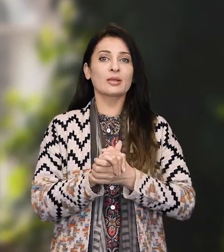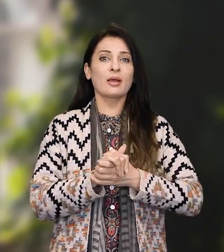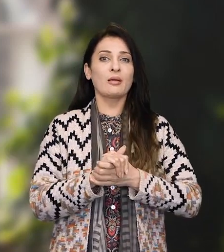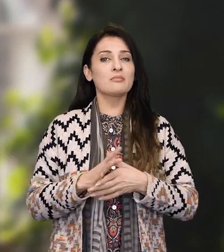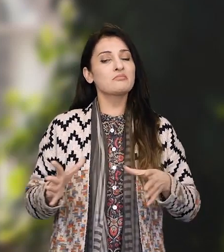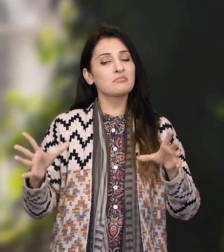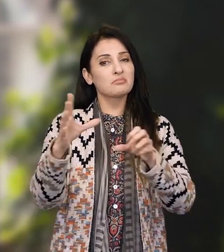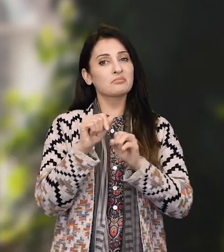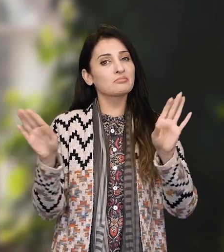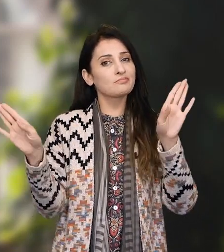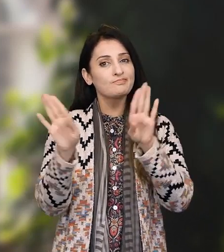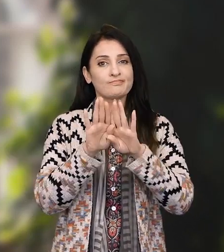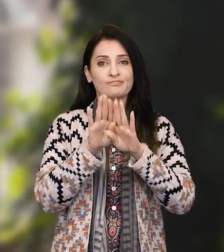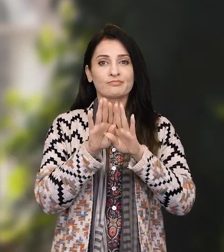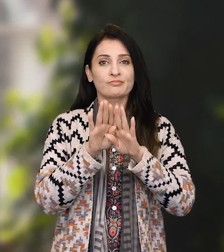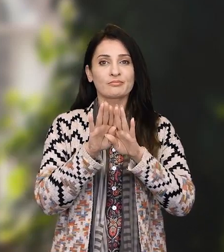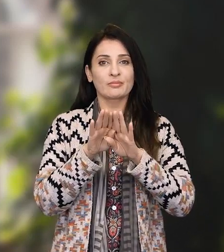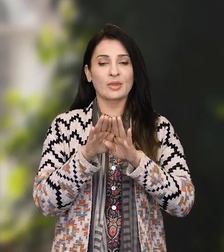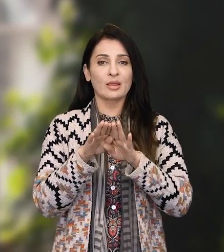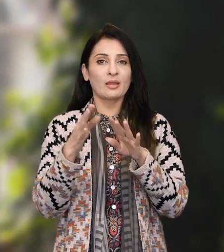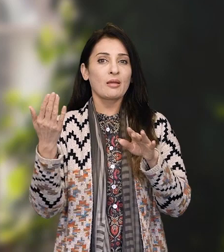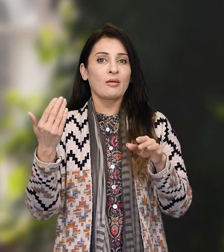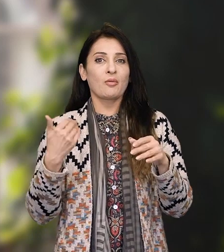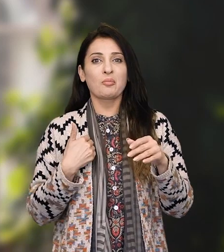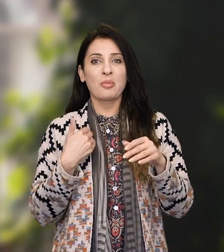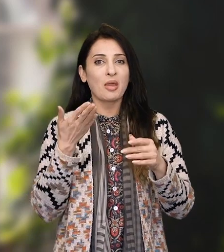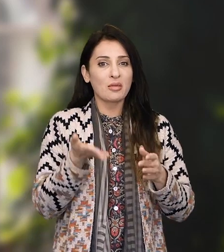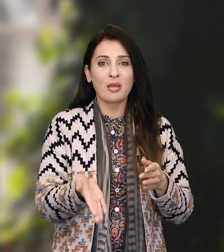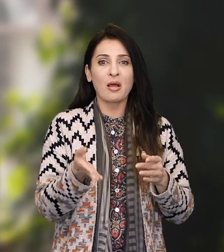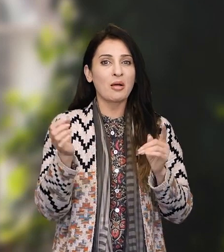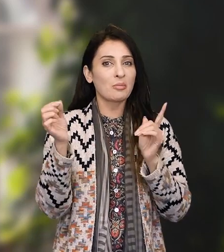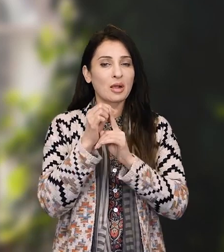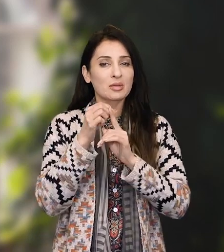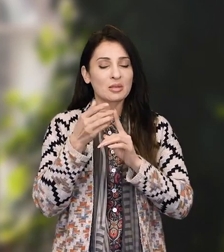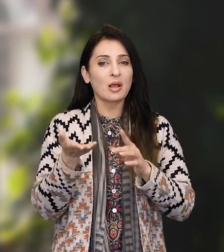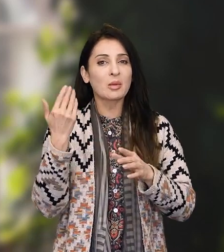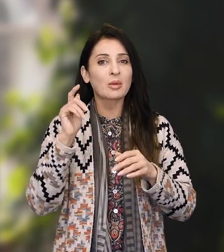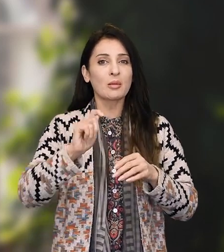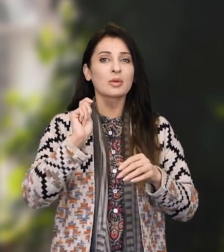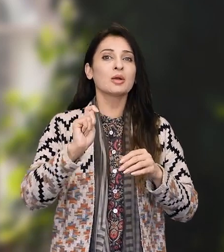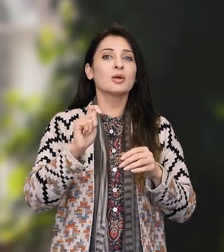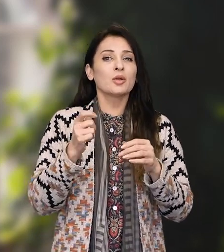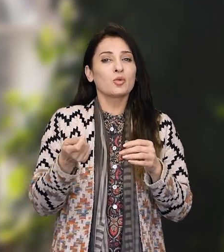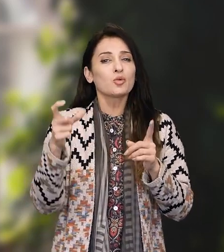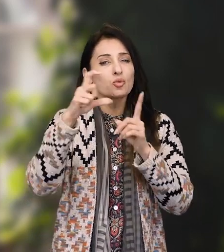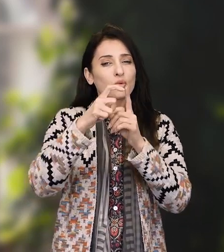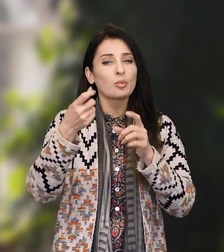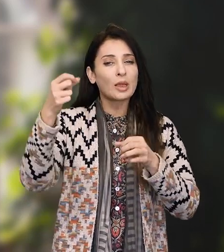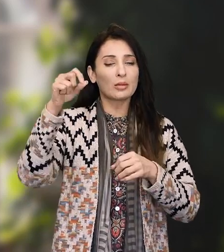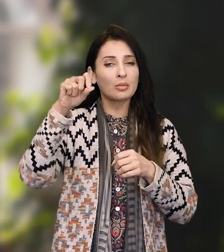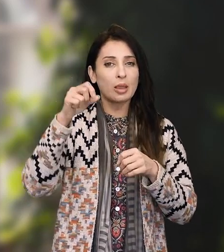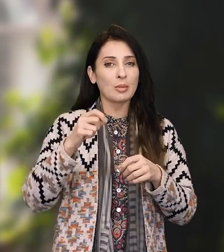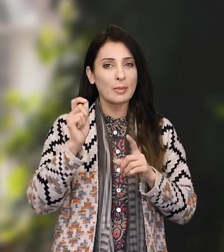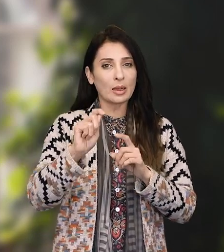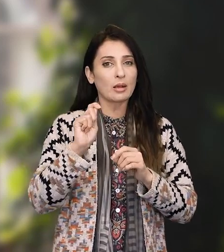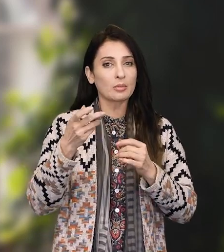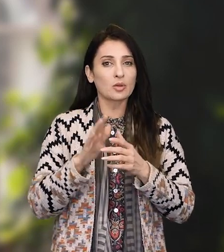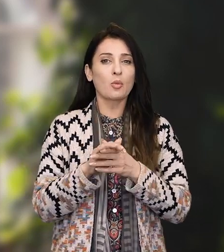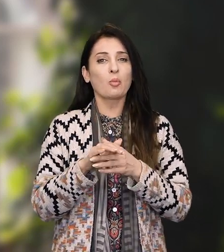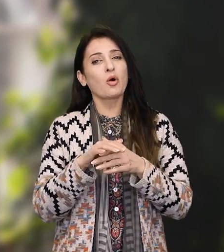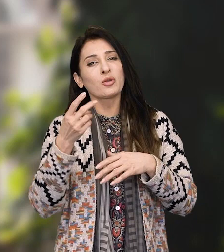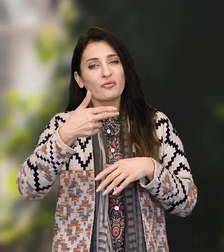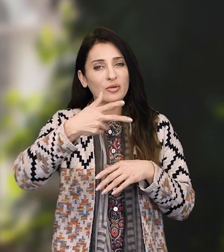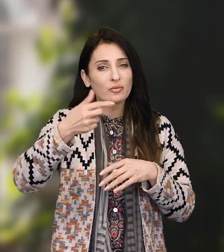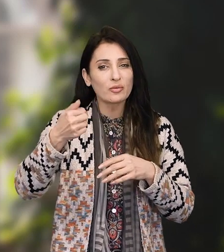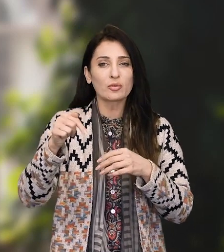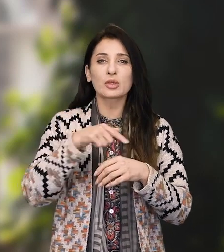बंद हो गया. I used to work between Dubai and Pakistan before that, mostly based in Dubai. बहुत सारे रेस्टोरेंट्स के साथ कंसल्टेंसी